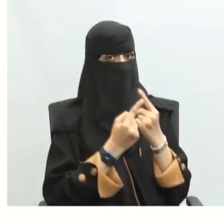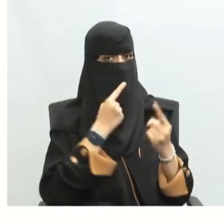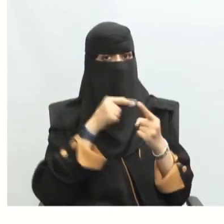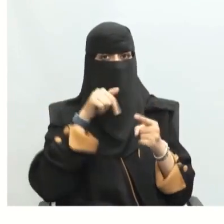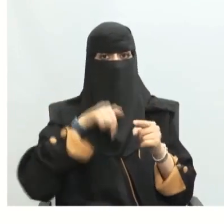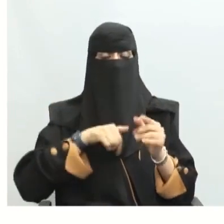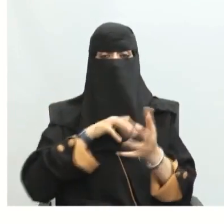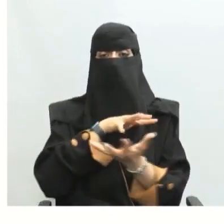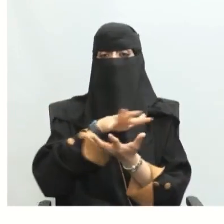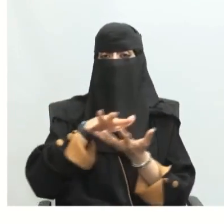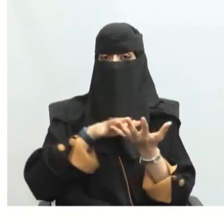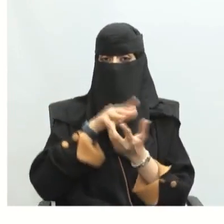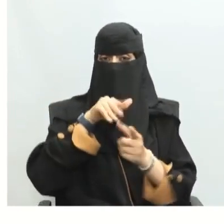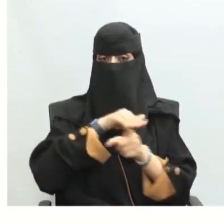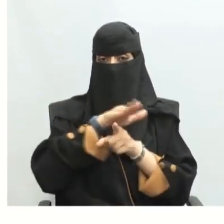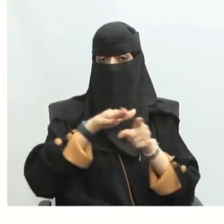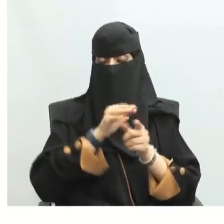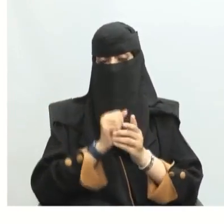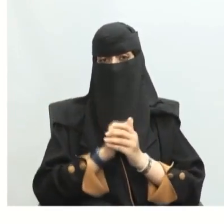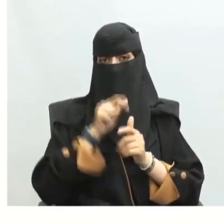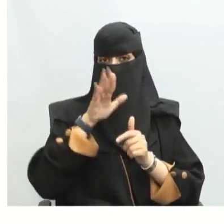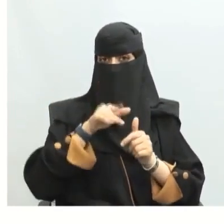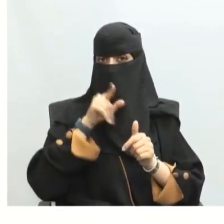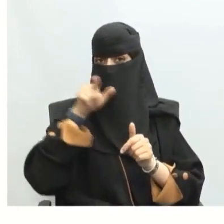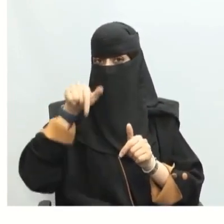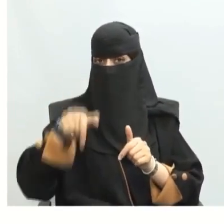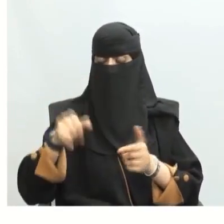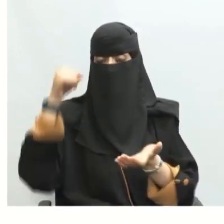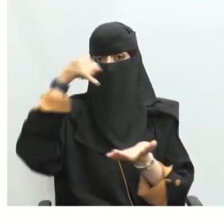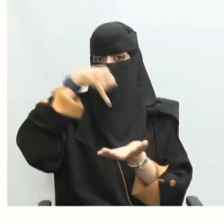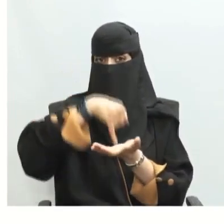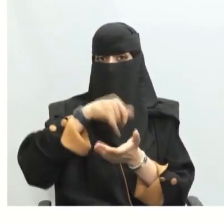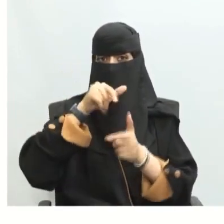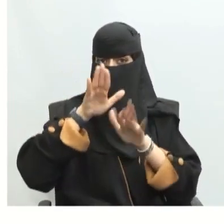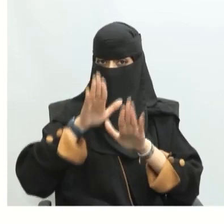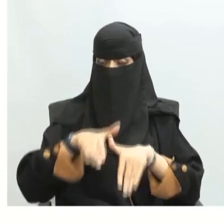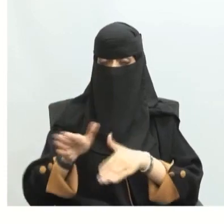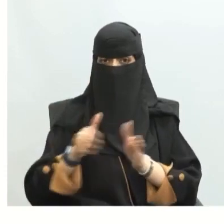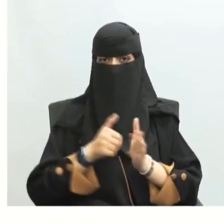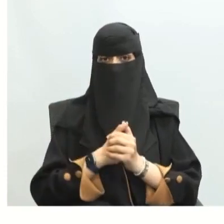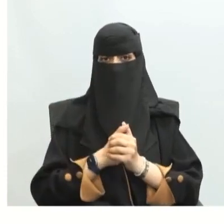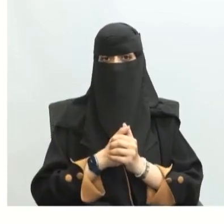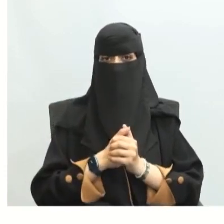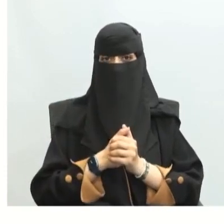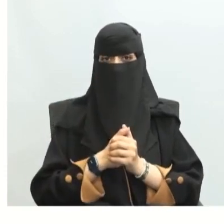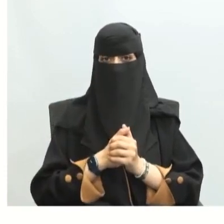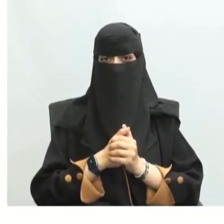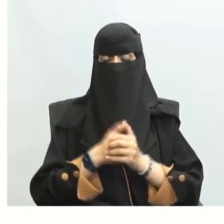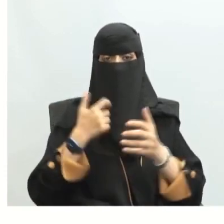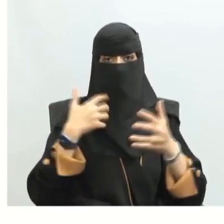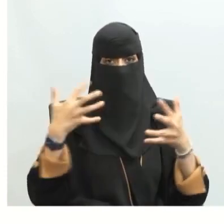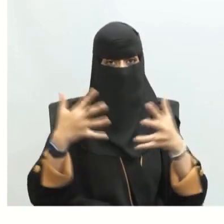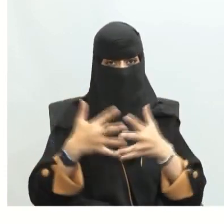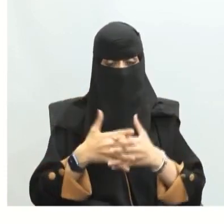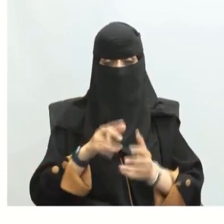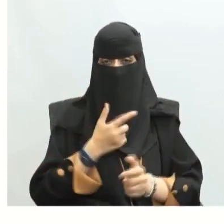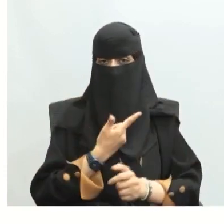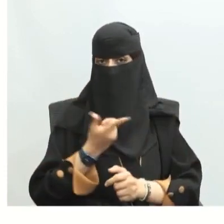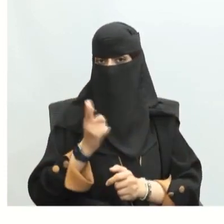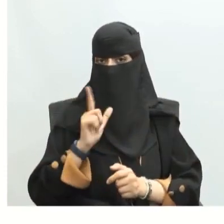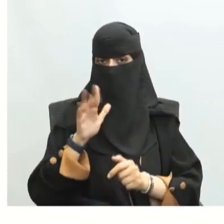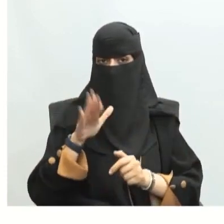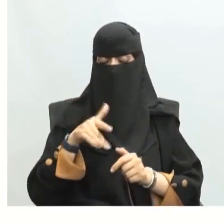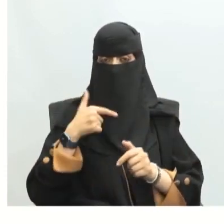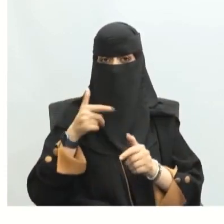القضايا الوطنيه اذا في هذا المركز تتم يتم يتم مشاركه جميع فئات